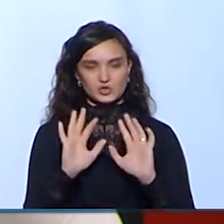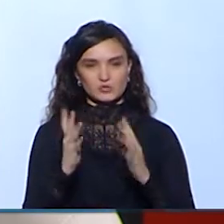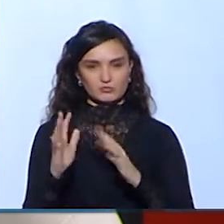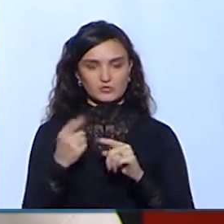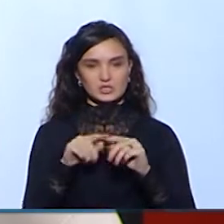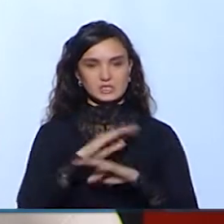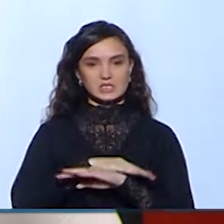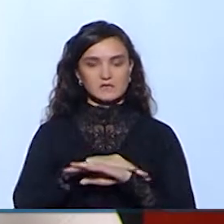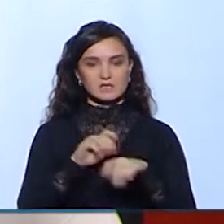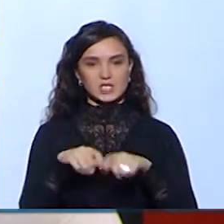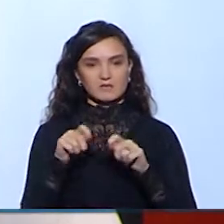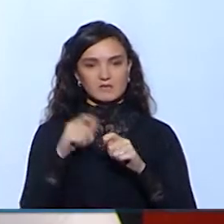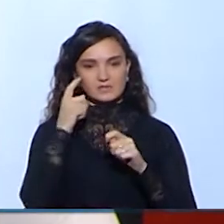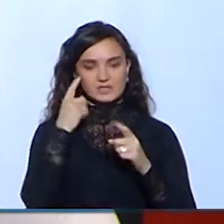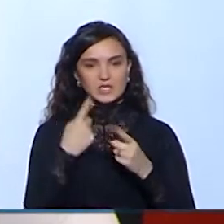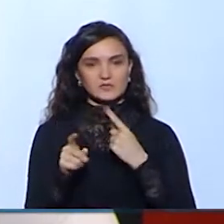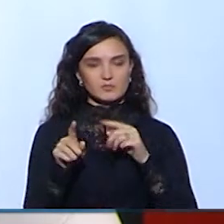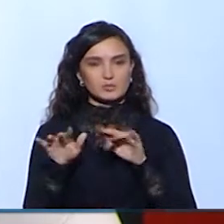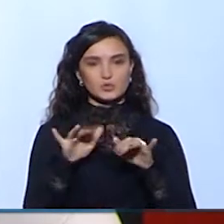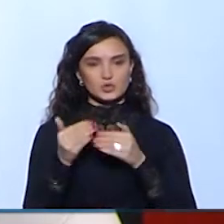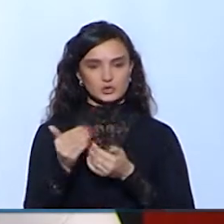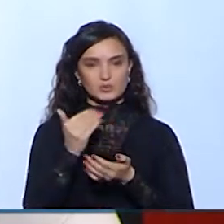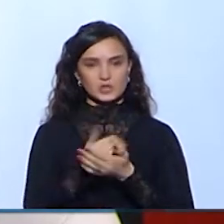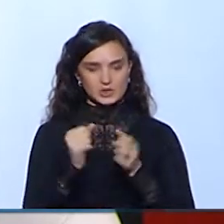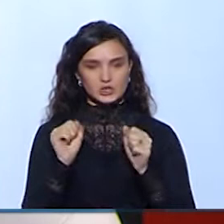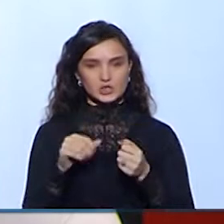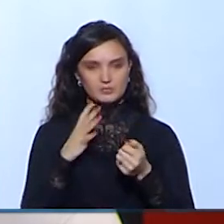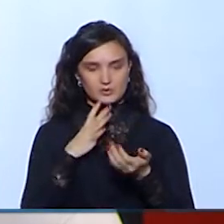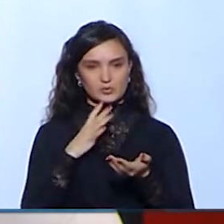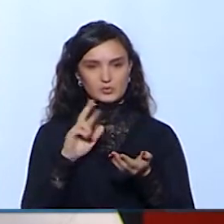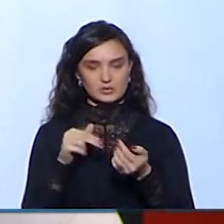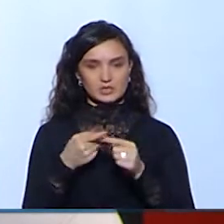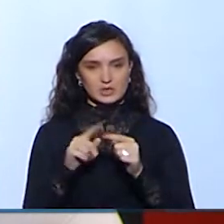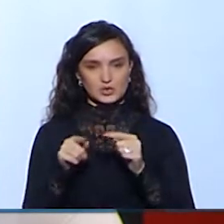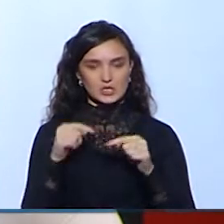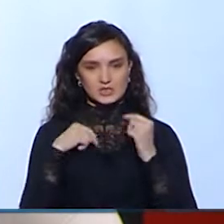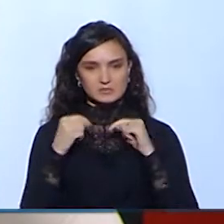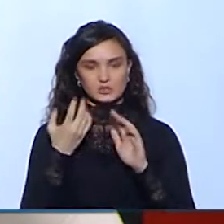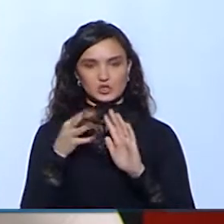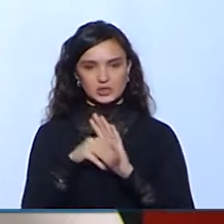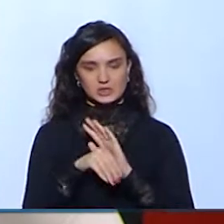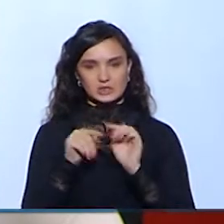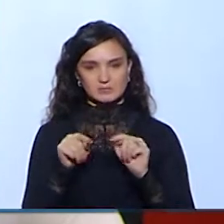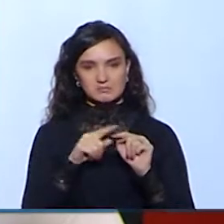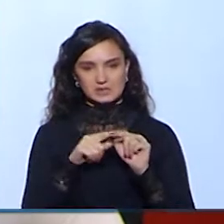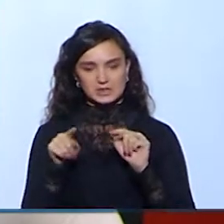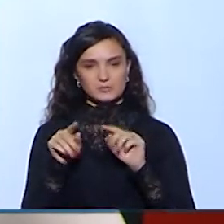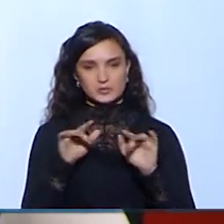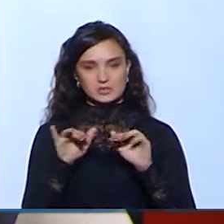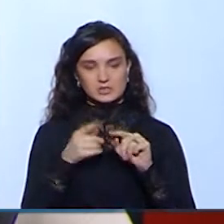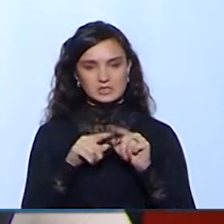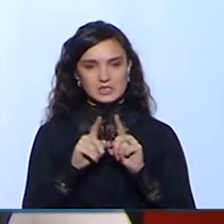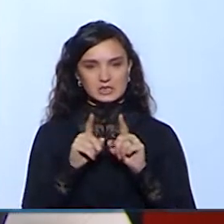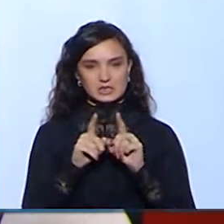ეს ქცევის დარღვევები ტვინის განსხვავებული ფუნქციონირების შედეგ შეიძლება წარმოადგენდეს და რადგანაც ეს ორგანიზმის შიგნით მიმდინარე პროცესია და ეს